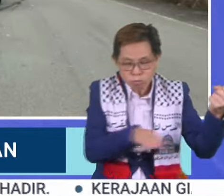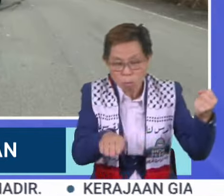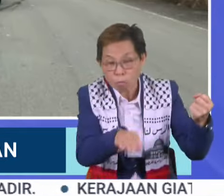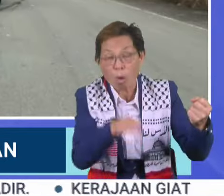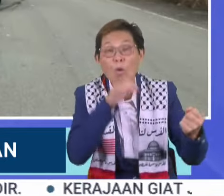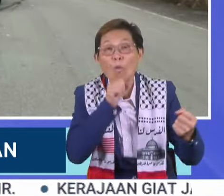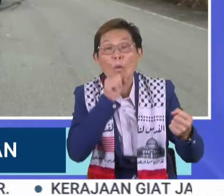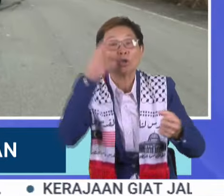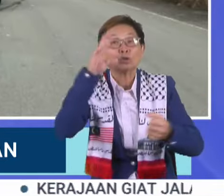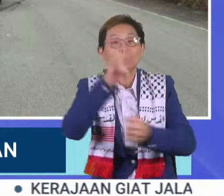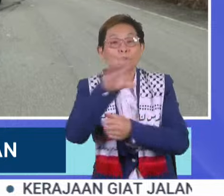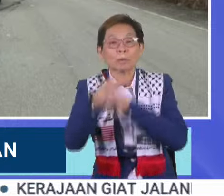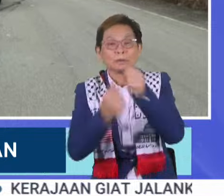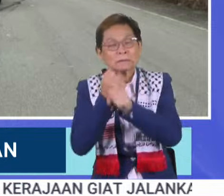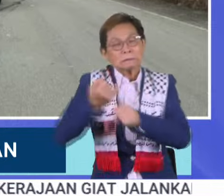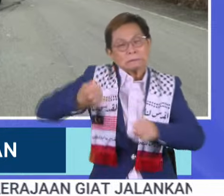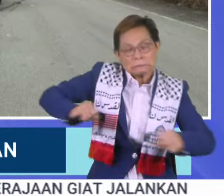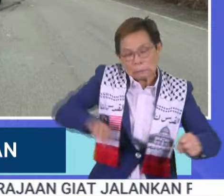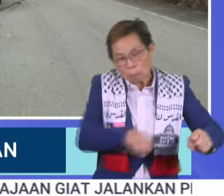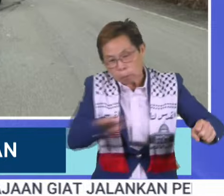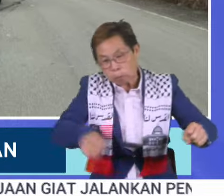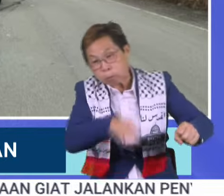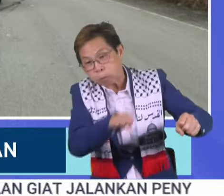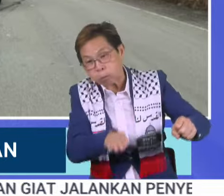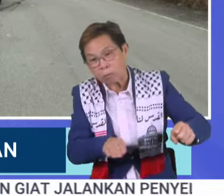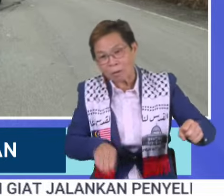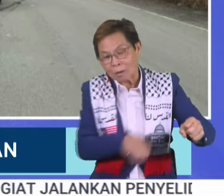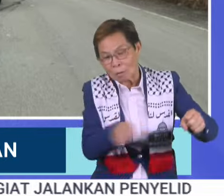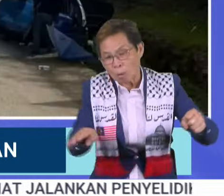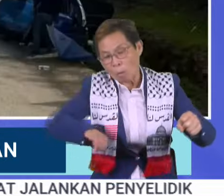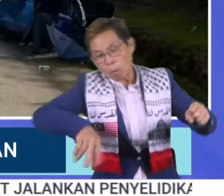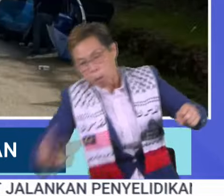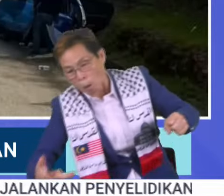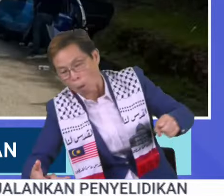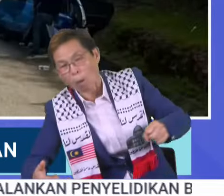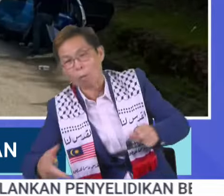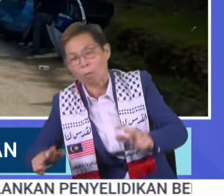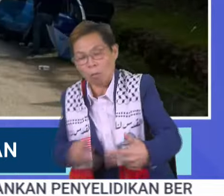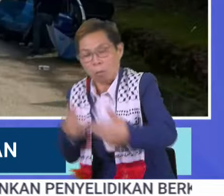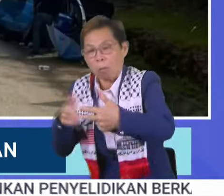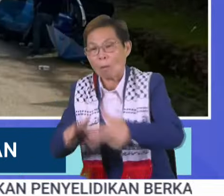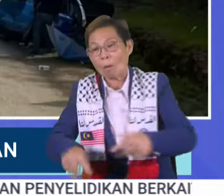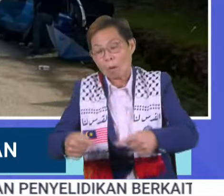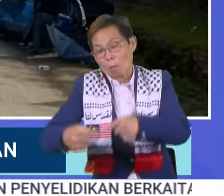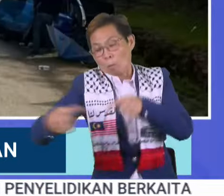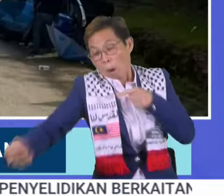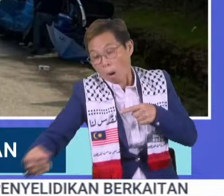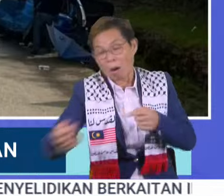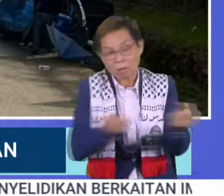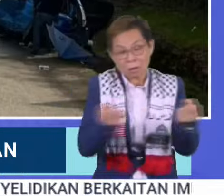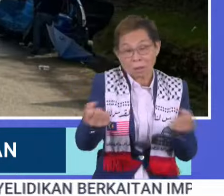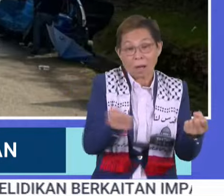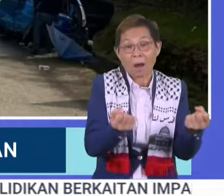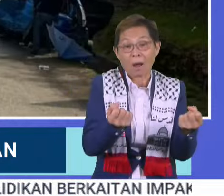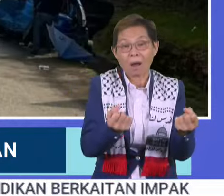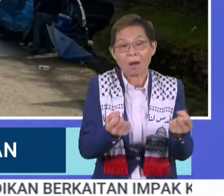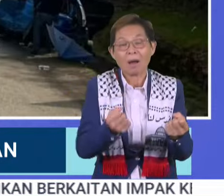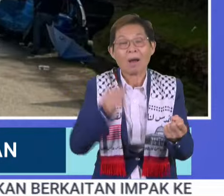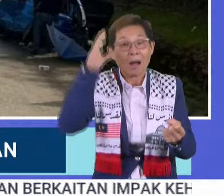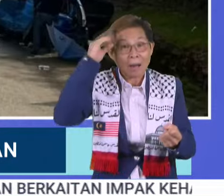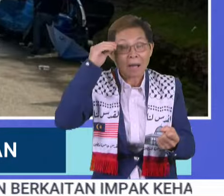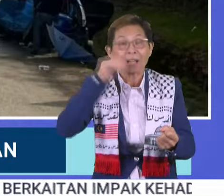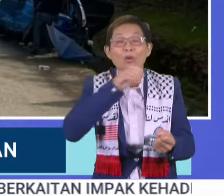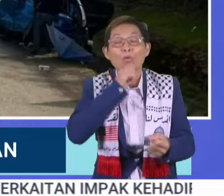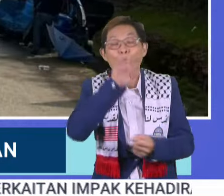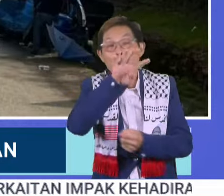75 tahun dipercayai hilang kawalan dan terbabas ke laluan bertentangan. Sementara kenderaan dipandu lelaki berusia 44 tahun